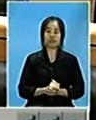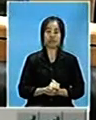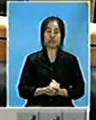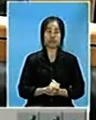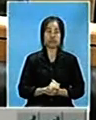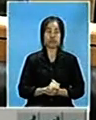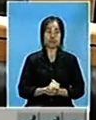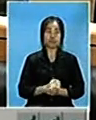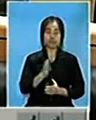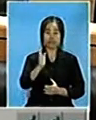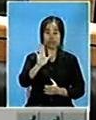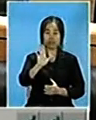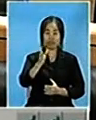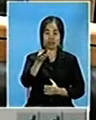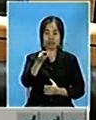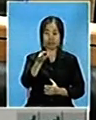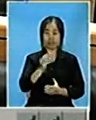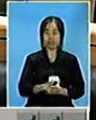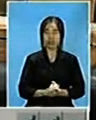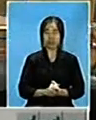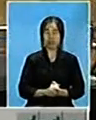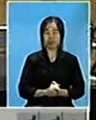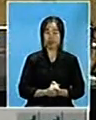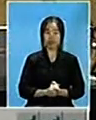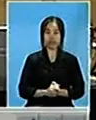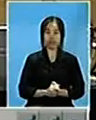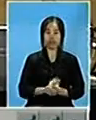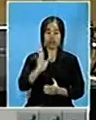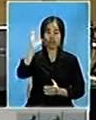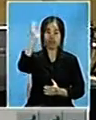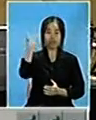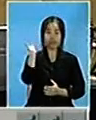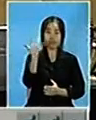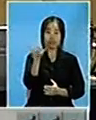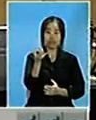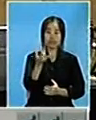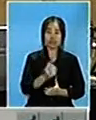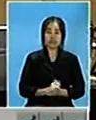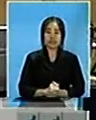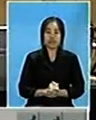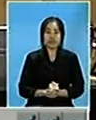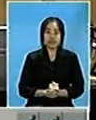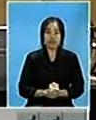เดี๋ยวนะครับท่านเพชรสักครู่ครับท่านประสิทธิ์มีอะไรครับ